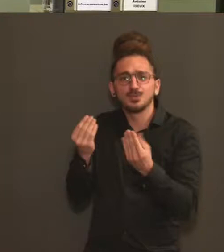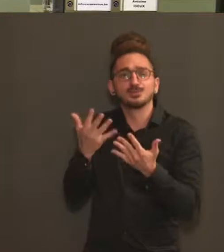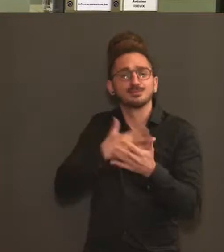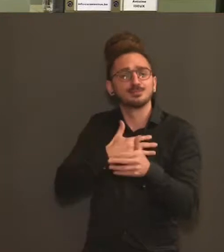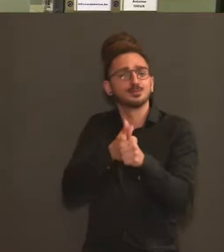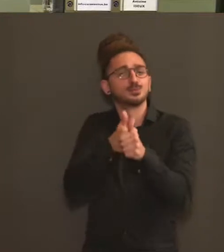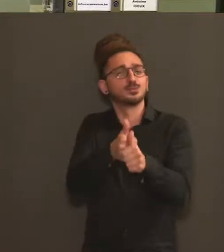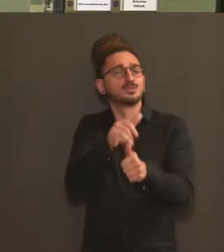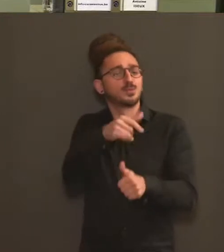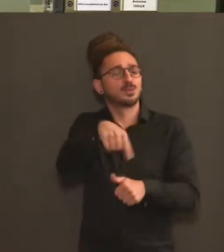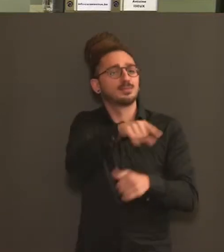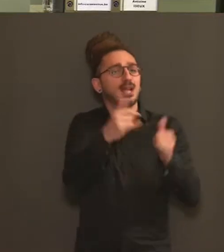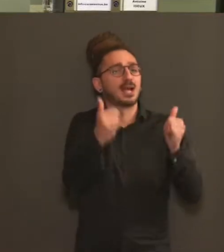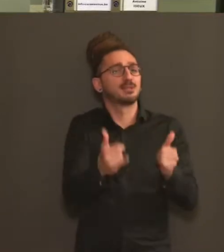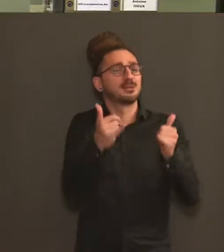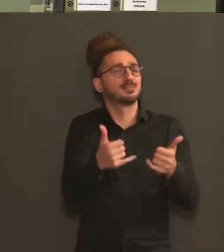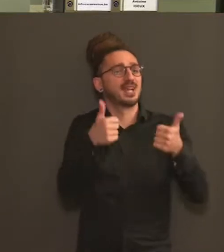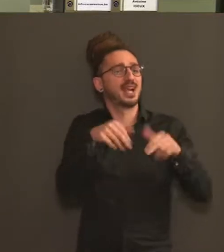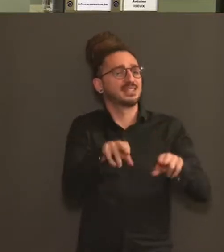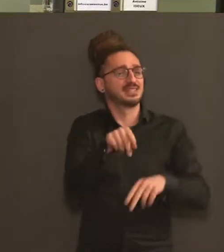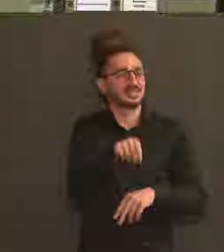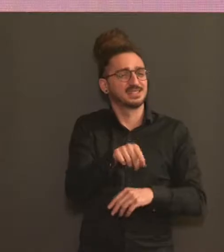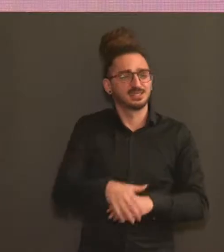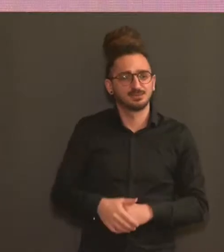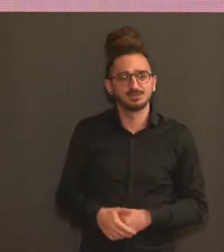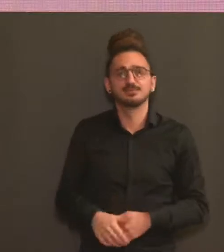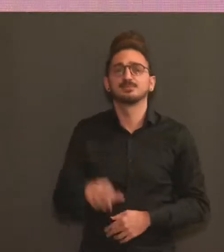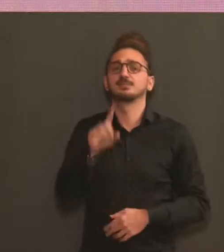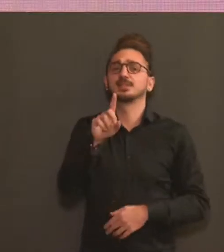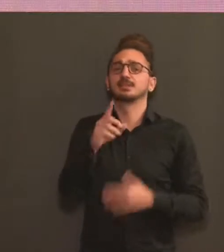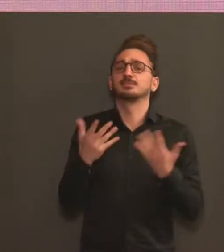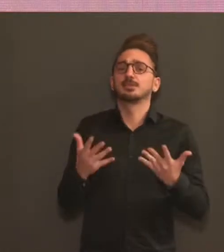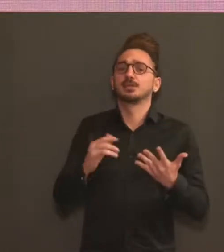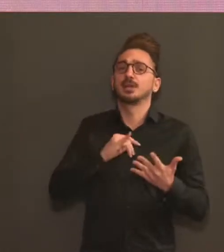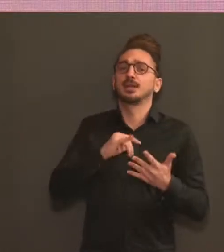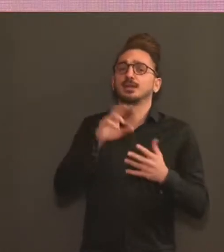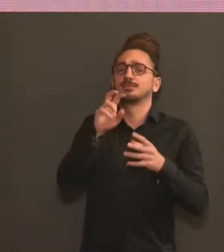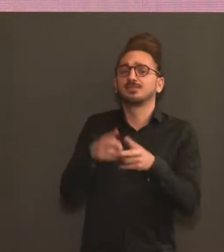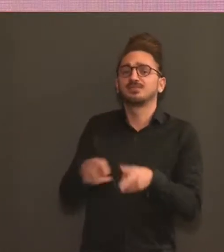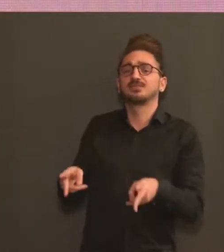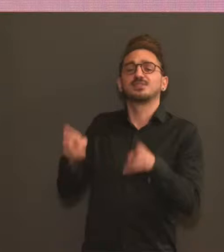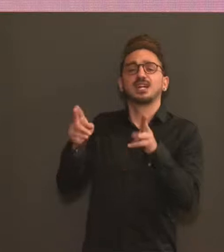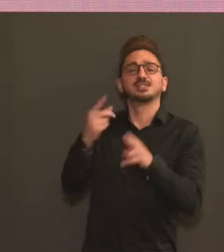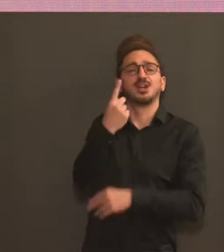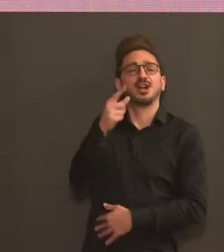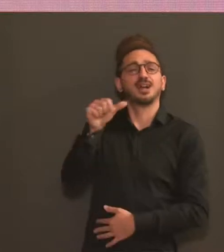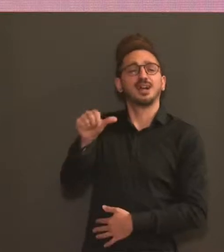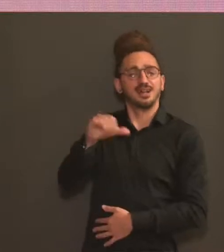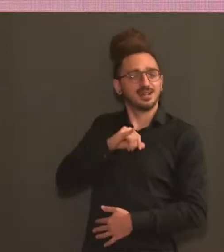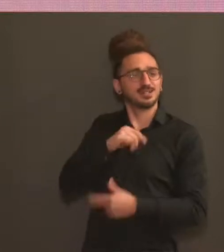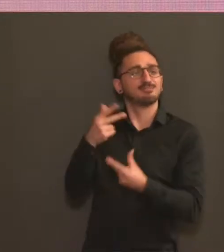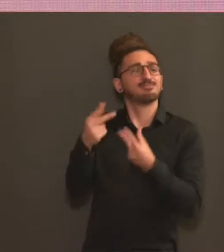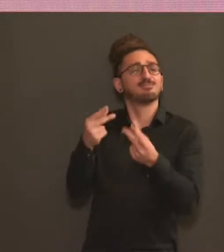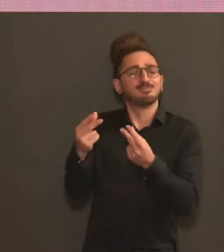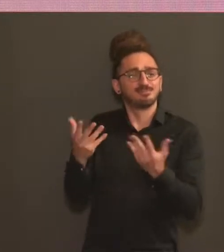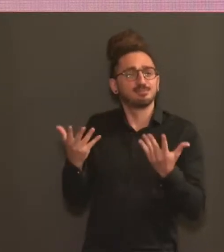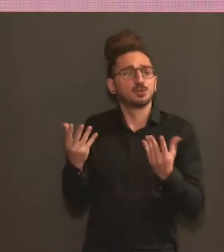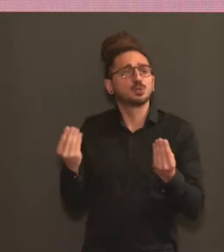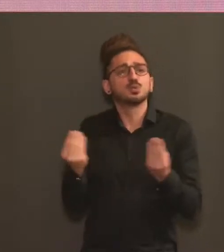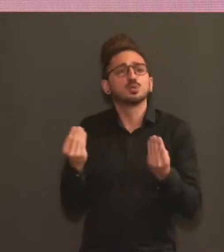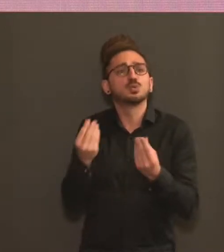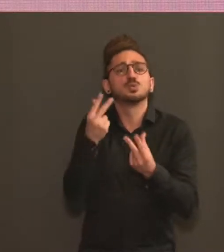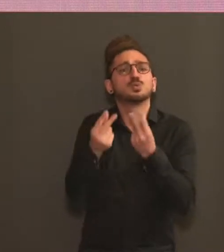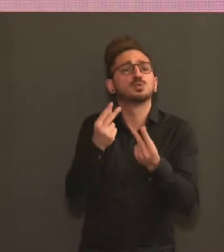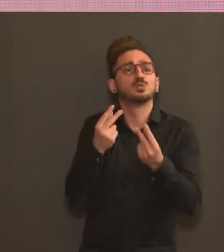phase 1A, la plupart des personnes ont été vaccinées sur leur lieu de travail, qui dans de